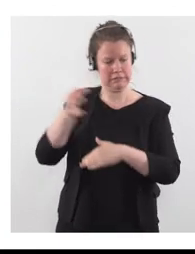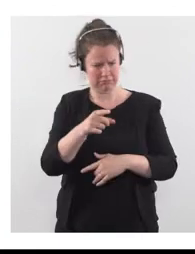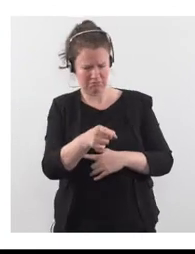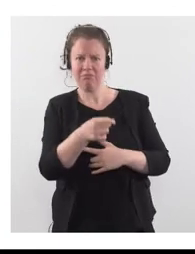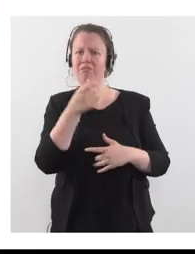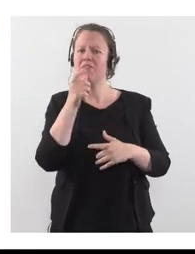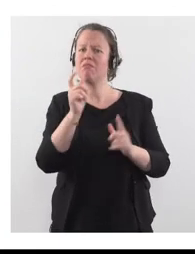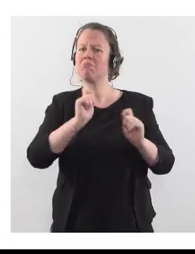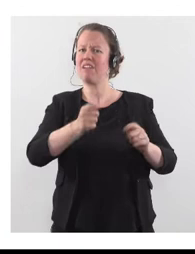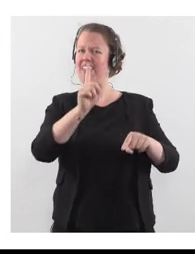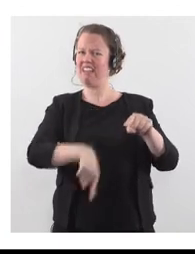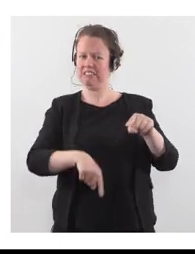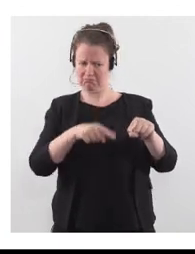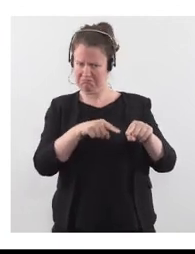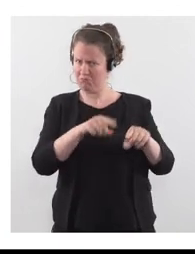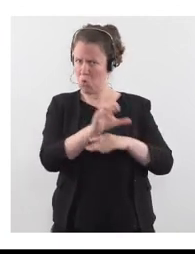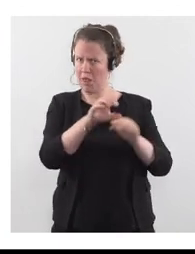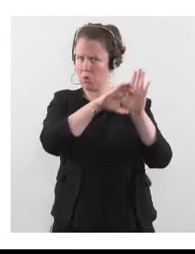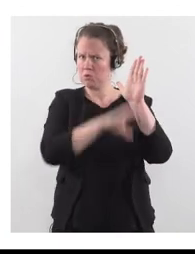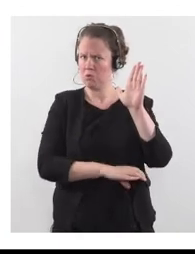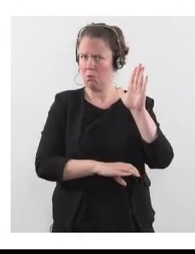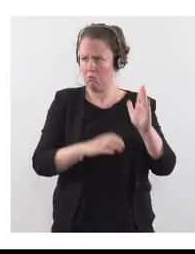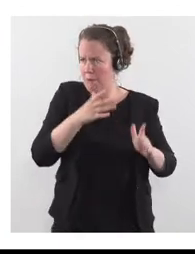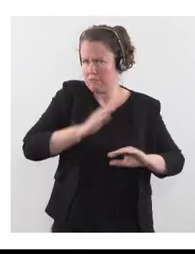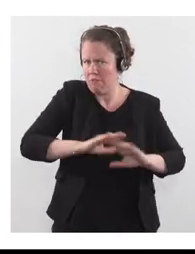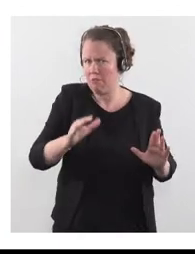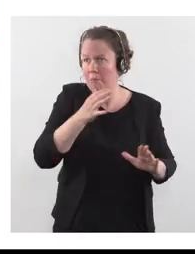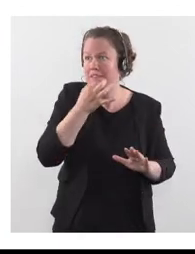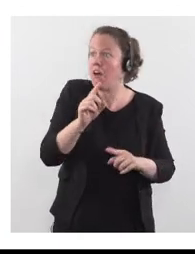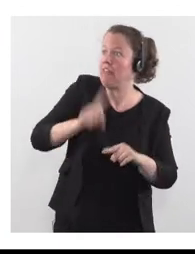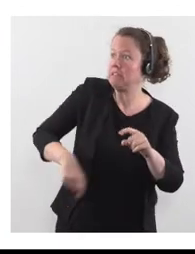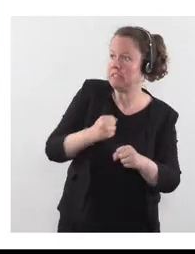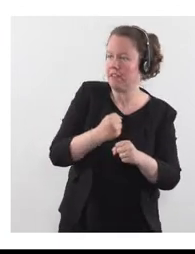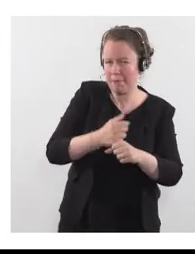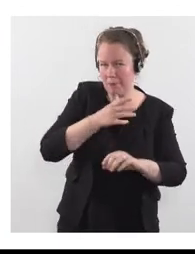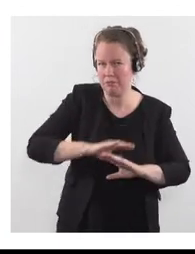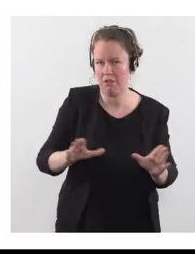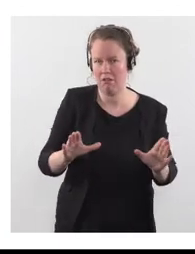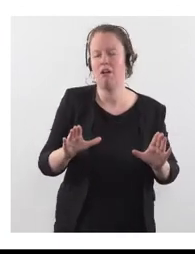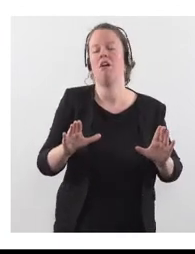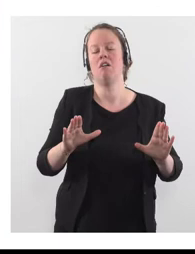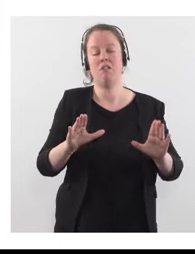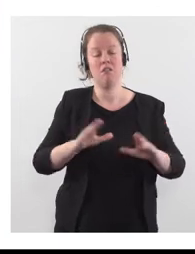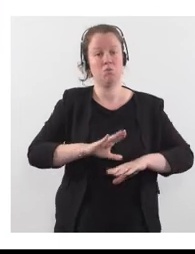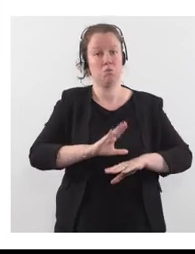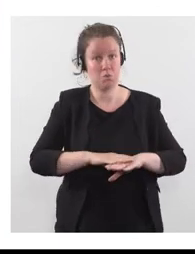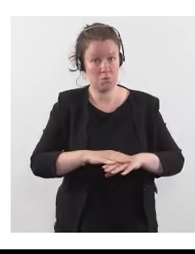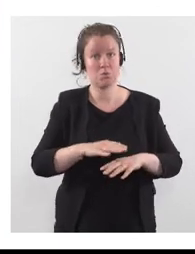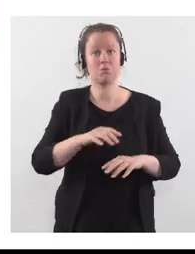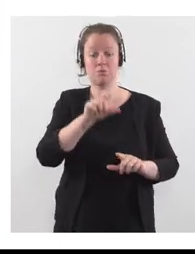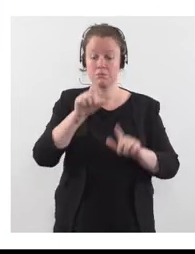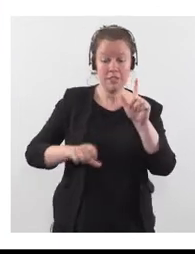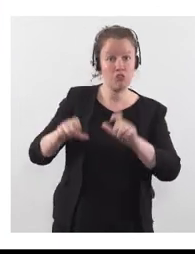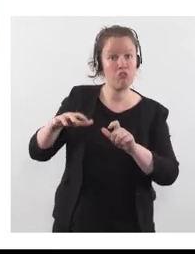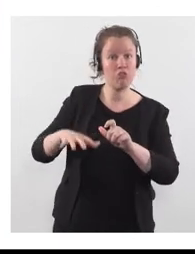ce qui est vraiment intéressant puisque ce n'était pas sûr à l'époque. Et donc, dans les faits, ils ont donné aux personnes recherchant un